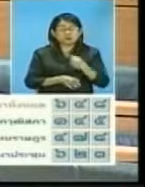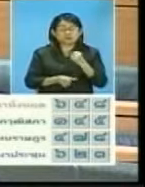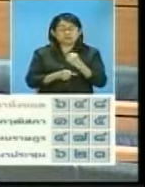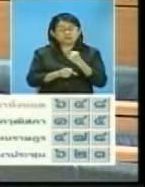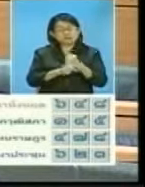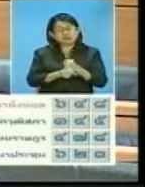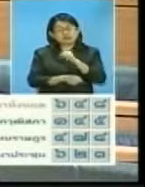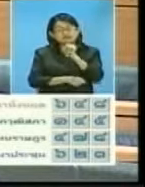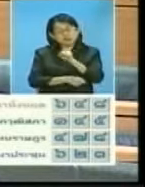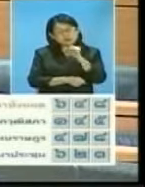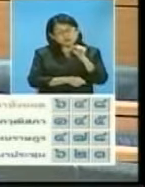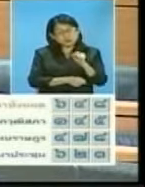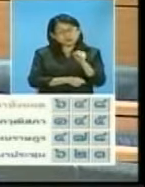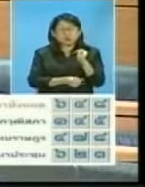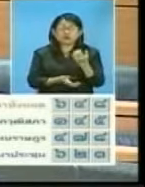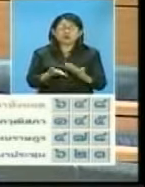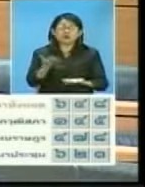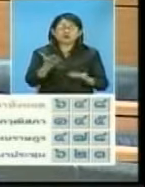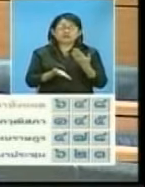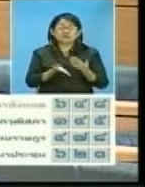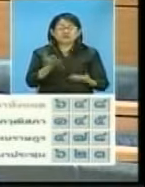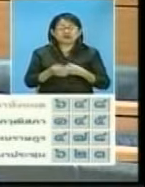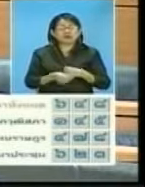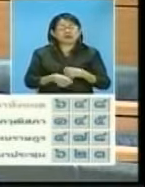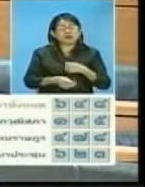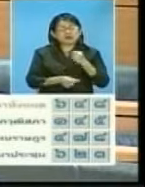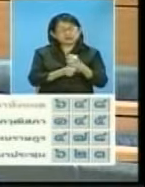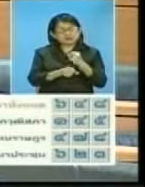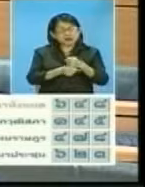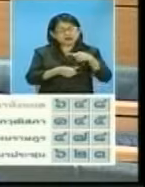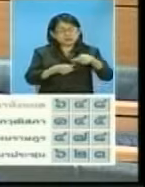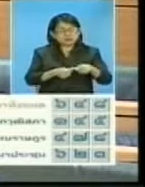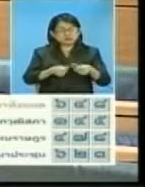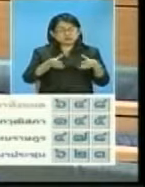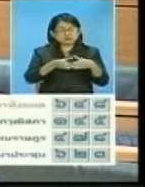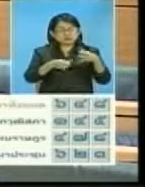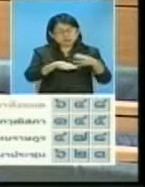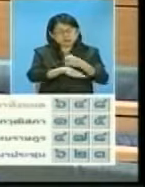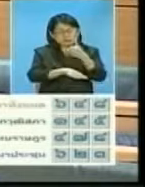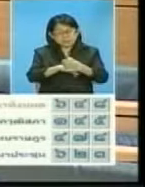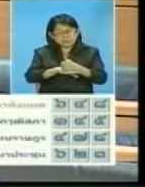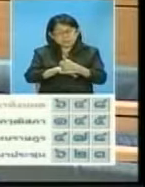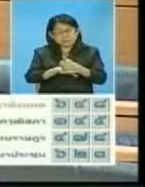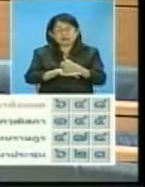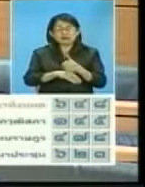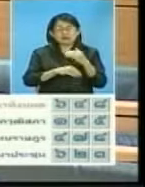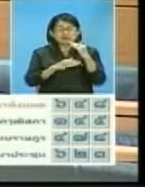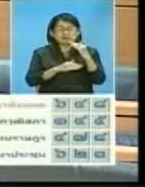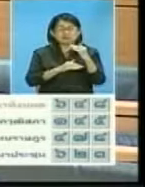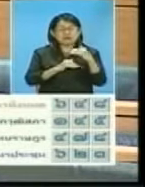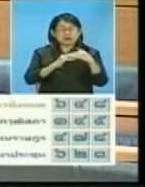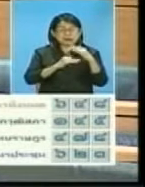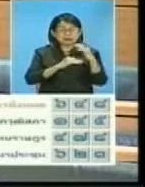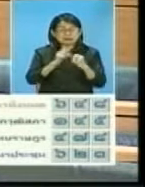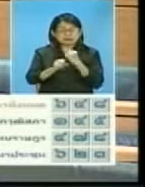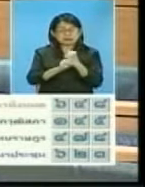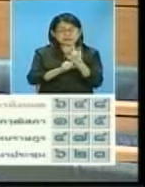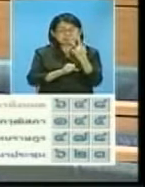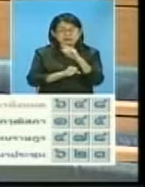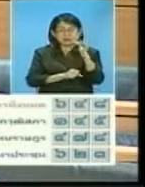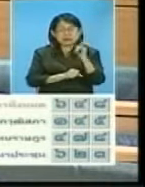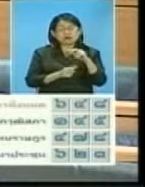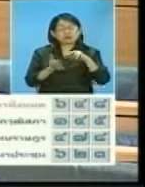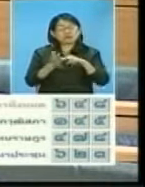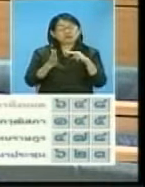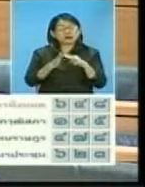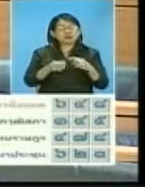ทางการเมืองของพรรคการเมืองหรือเคยเป็นมาก่อนนะครับยังไม่พ้นถึง3ปีพวกนี้ผมถือว่าเป็นพวกมีภาระท